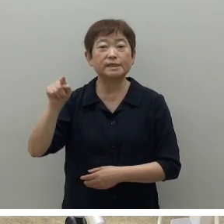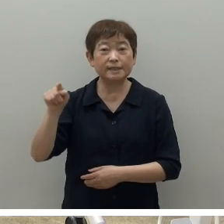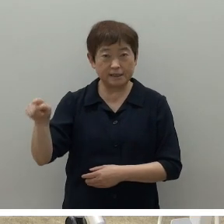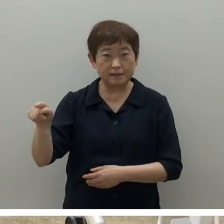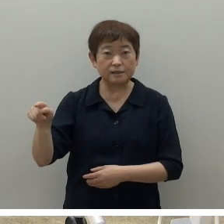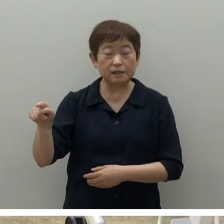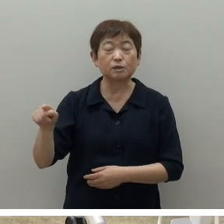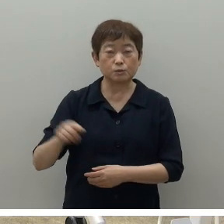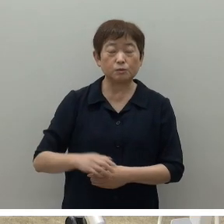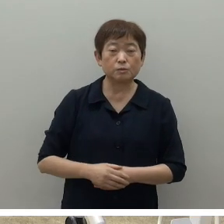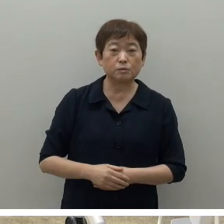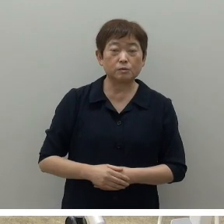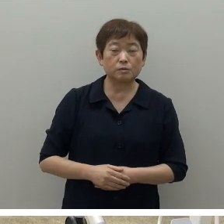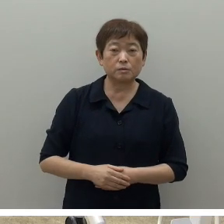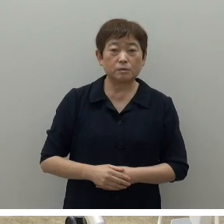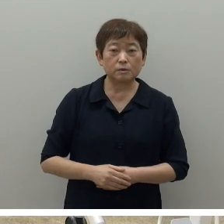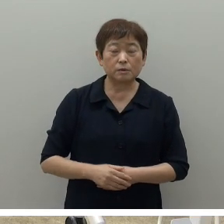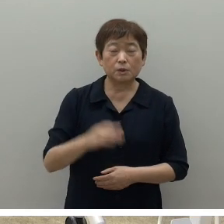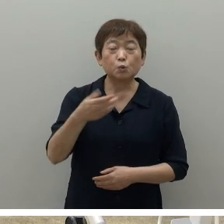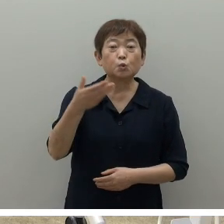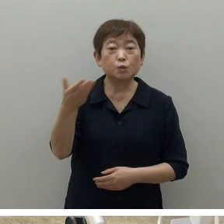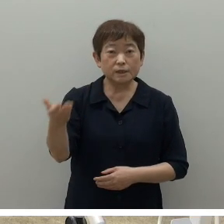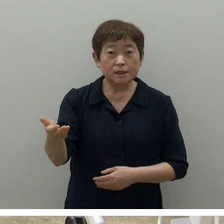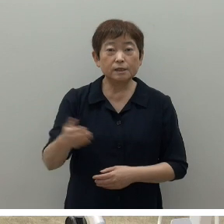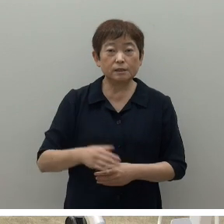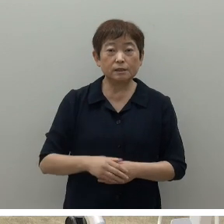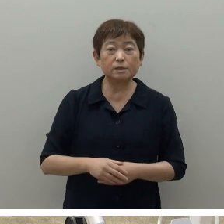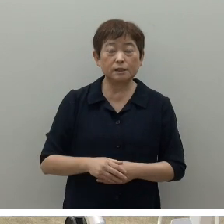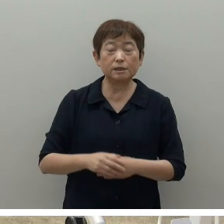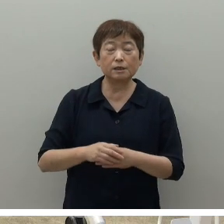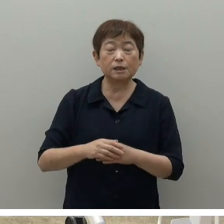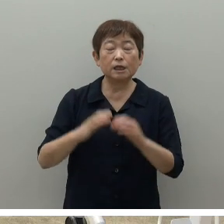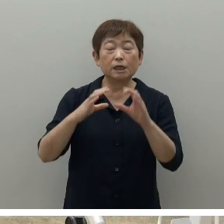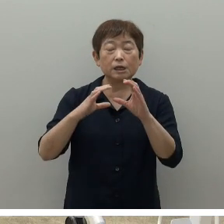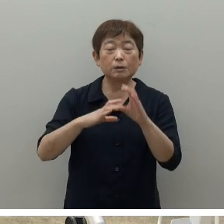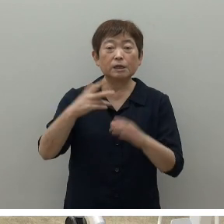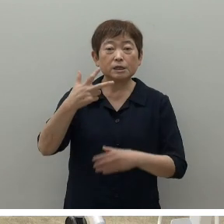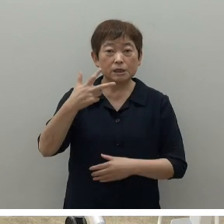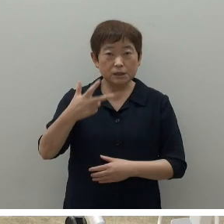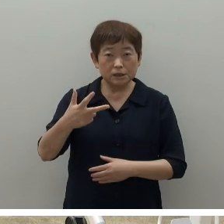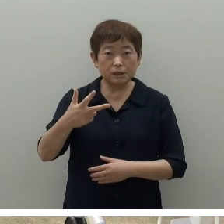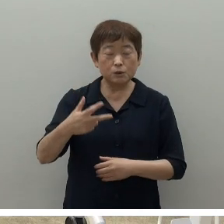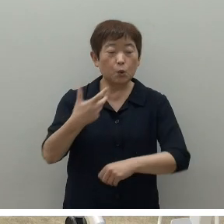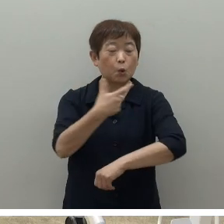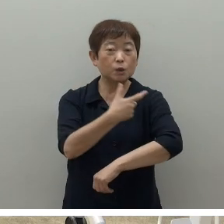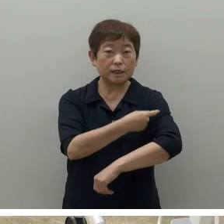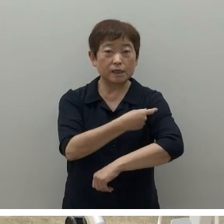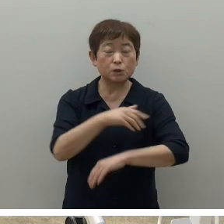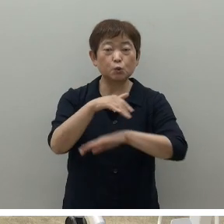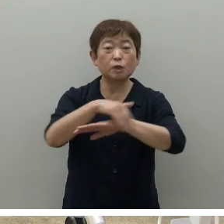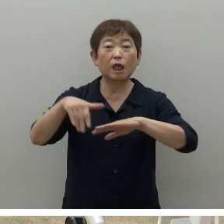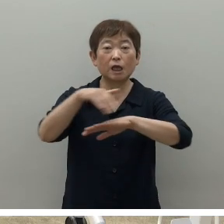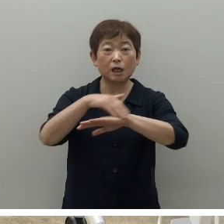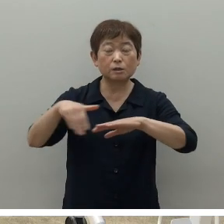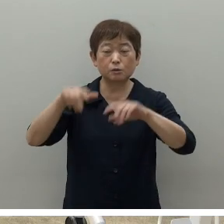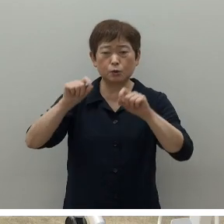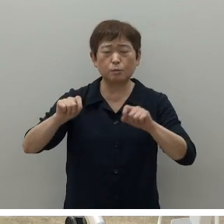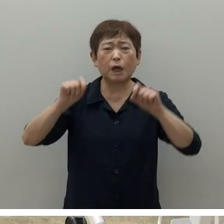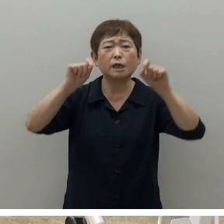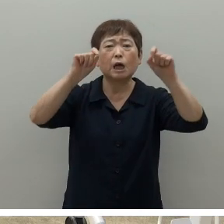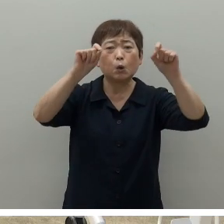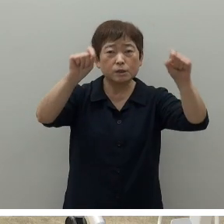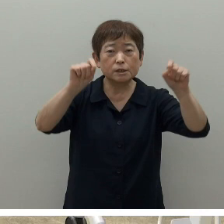33,150人となっております。次に、市の接種計画の前倒しについてであり